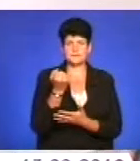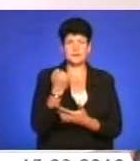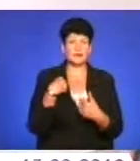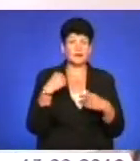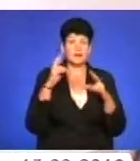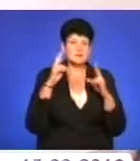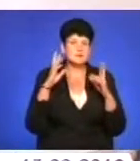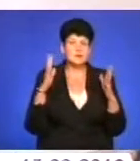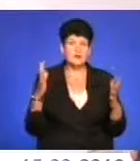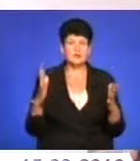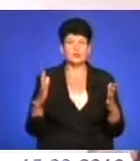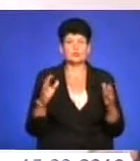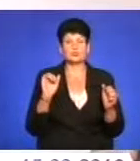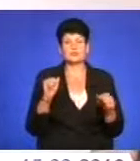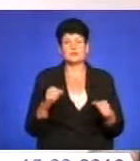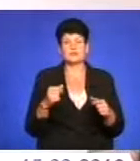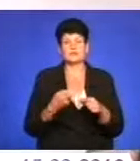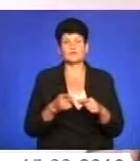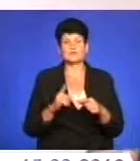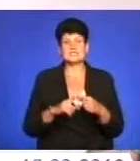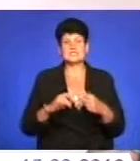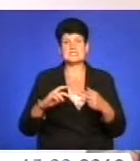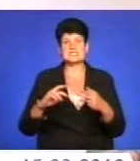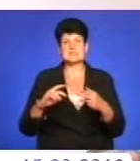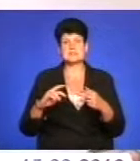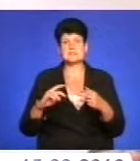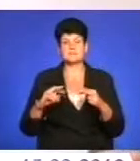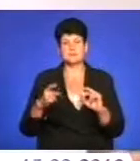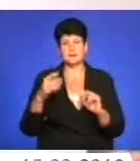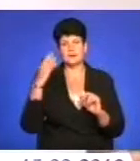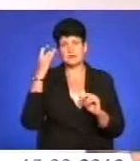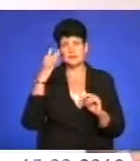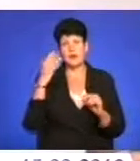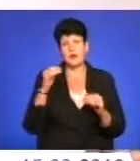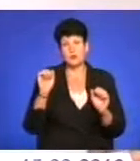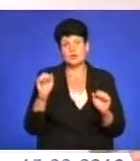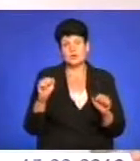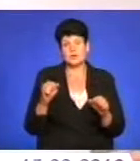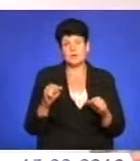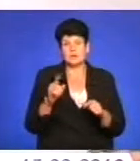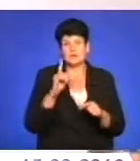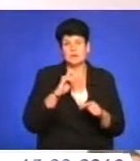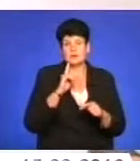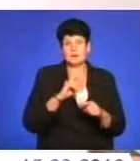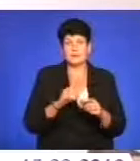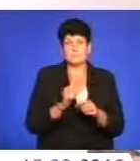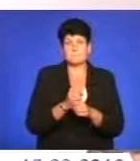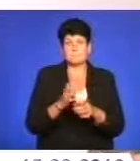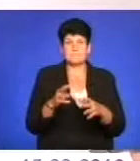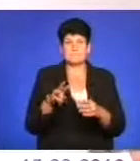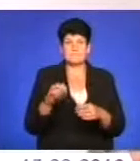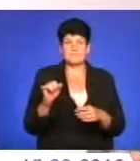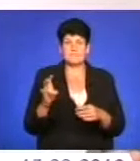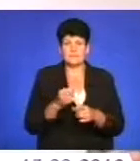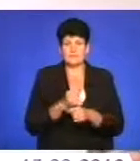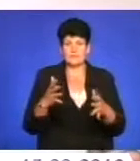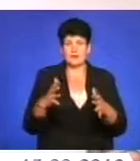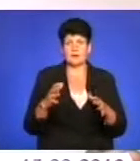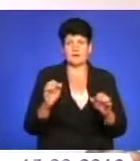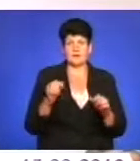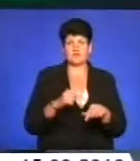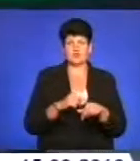чому, можливо, це міна тимчасової дії, і колись вона вибухне, але ж поки що я ще відчуваю собі сили і відчуваю, що я маю